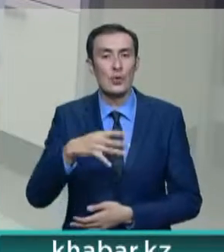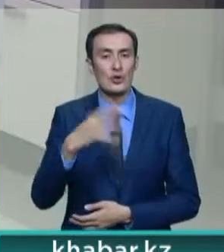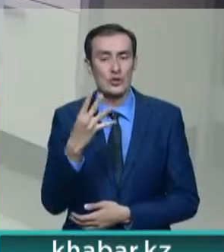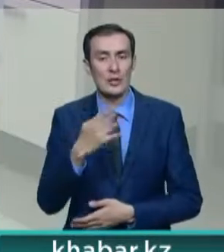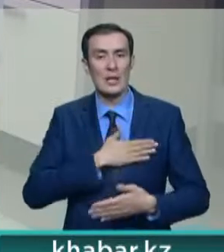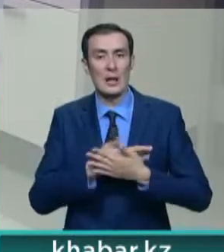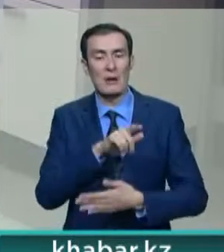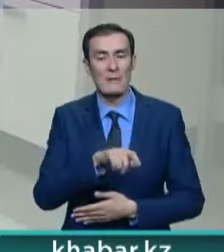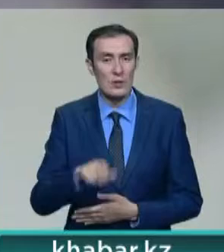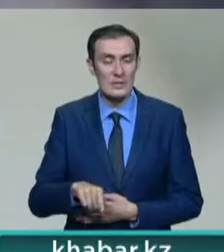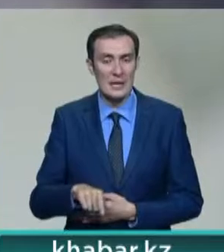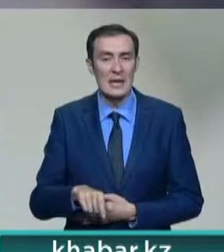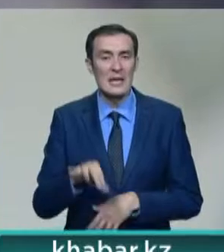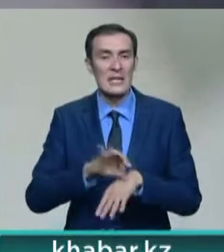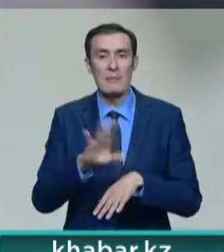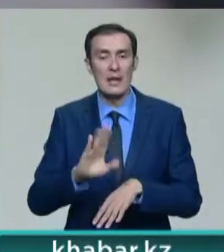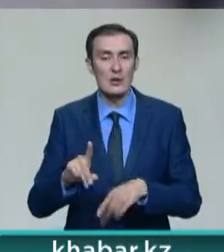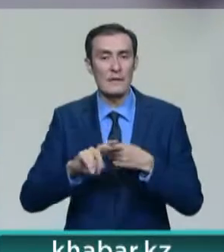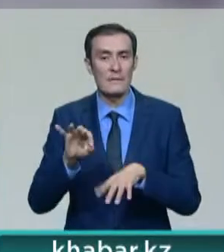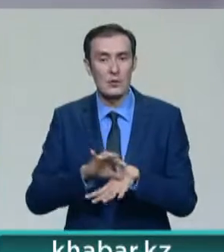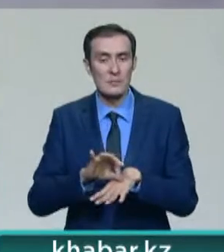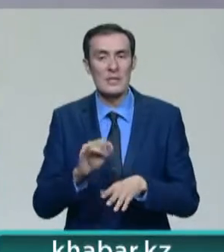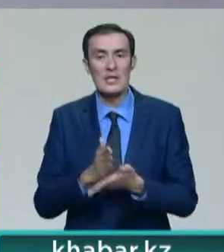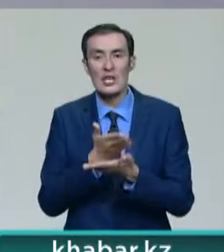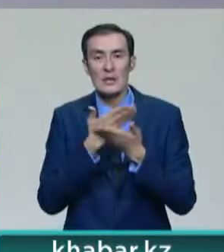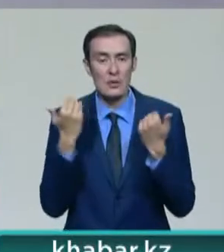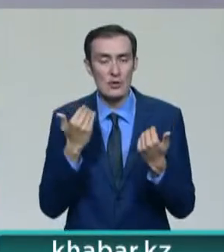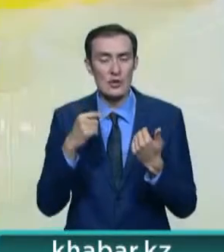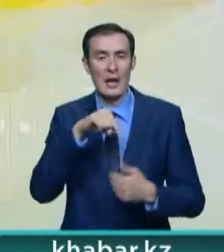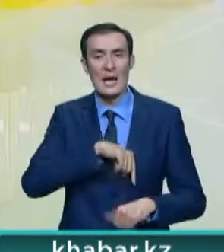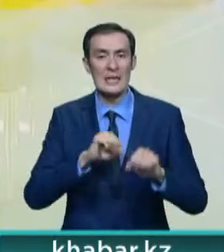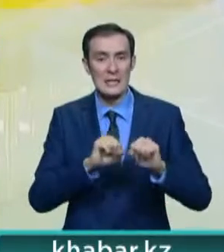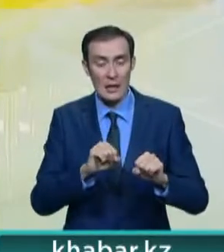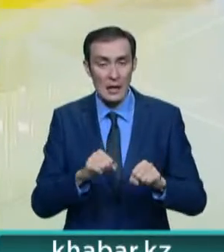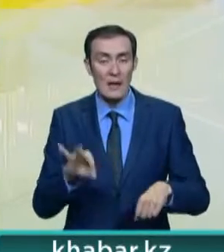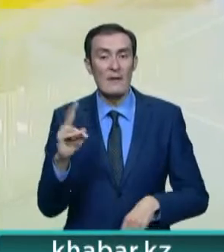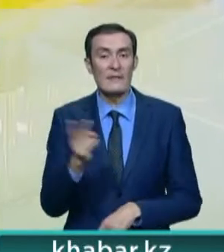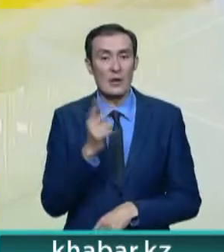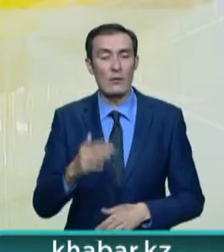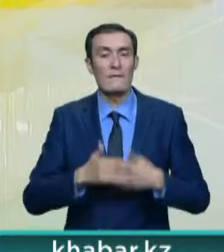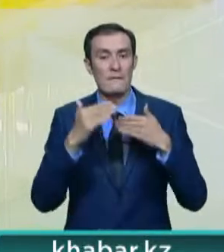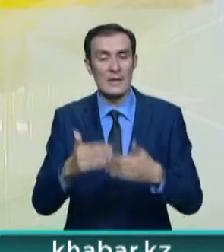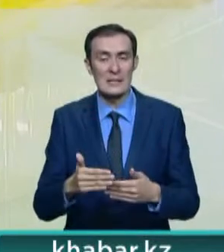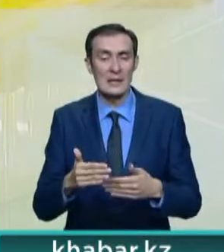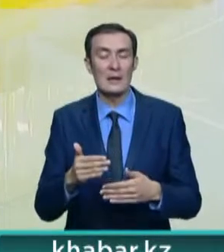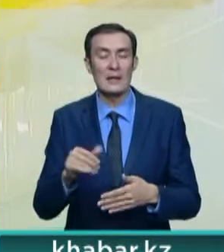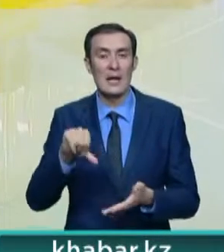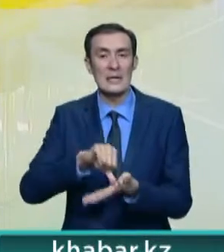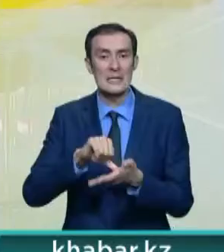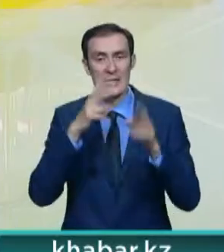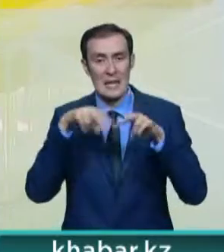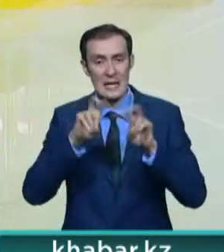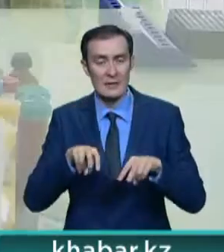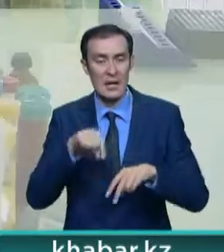44 добровольца, не переболевших коронавирусом и не имеющих антител. Во второй фазе, направленной на